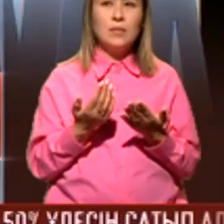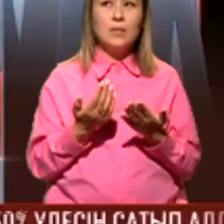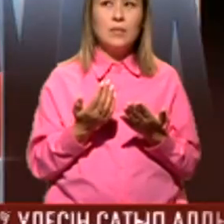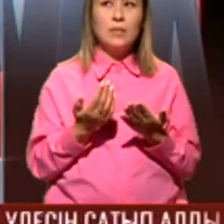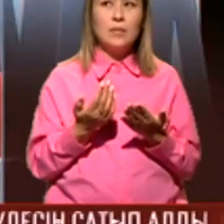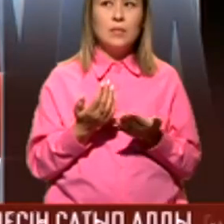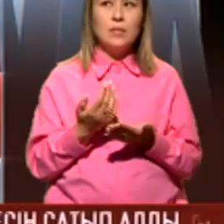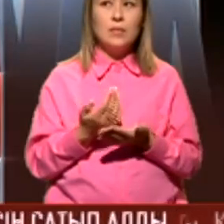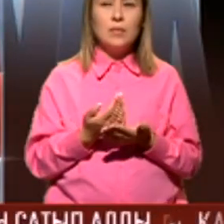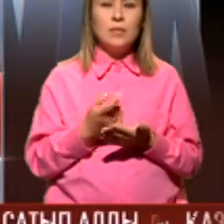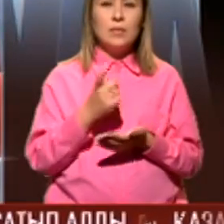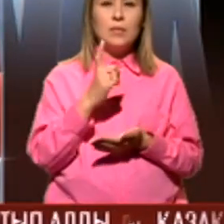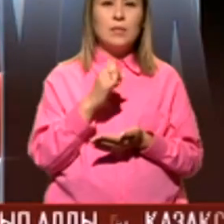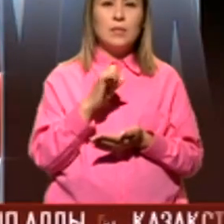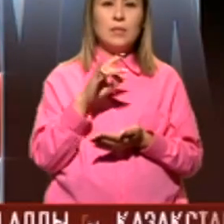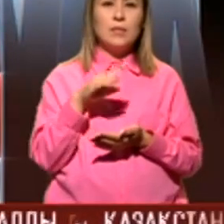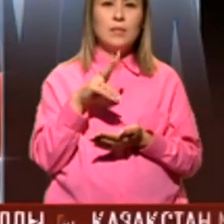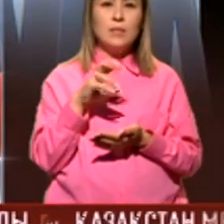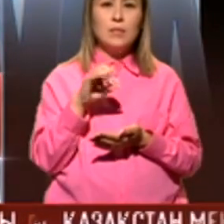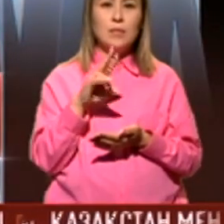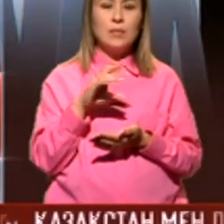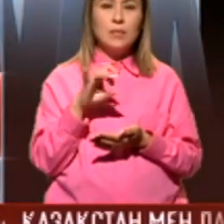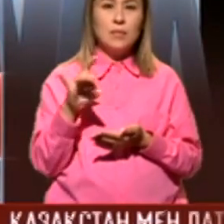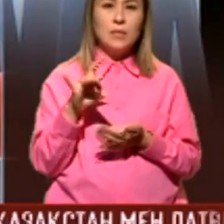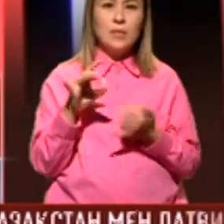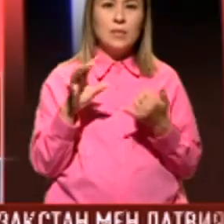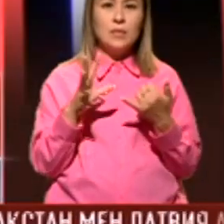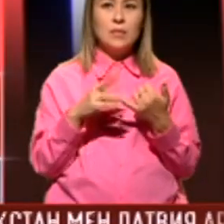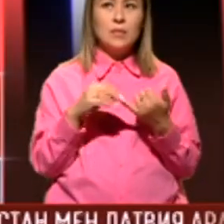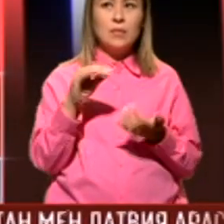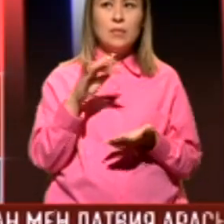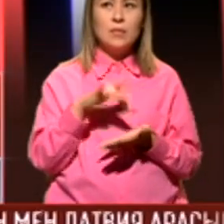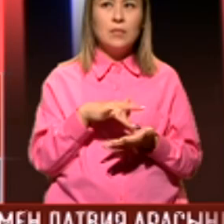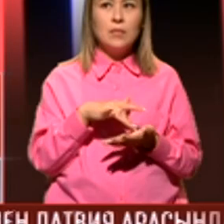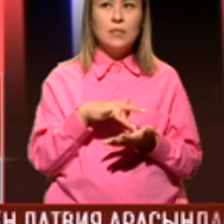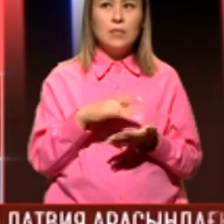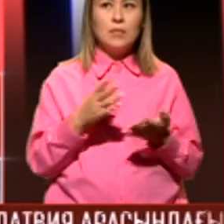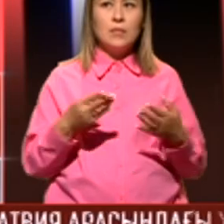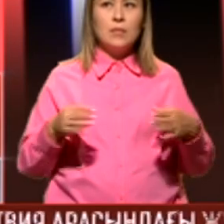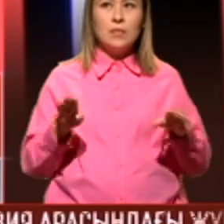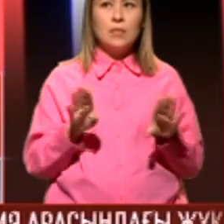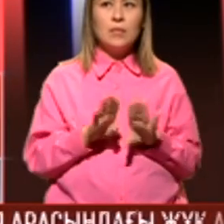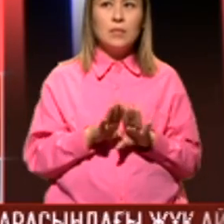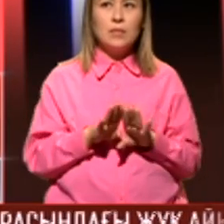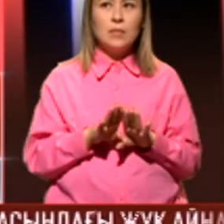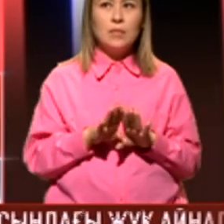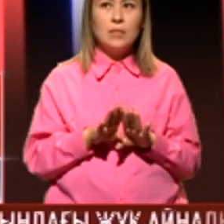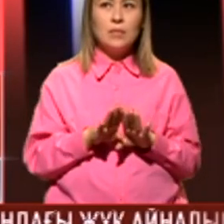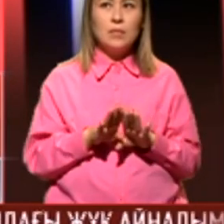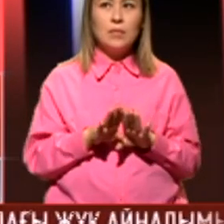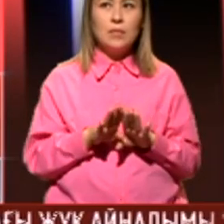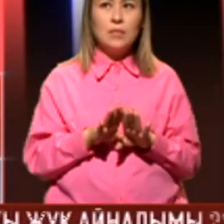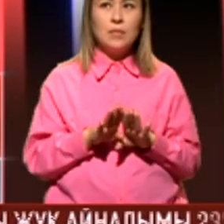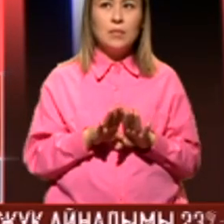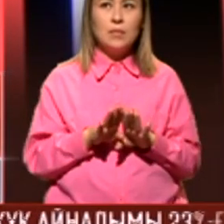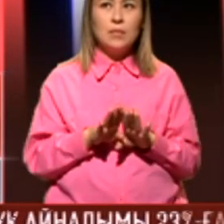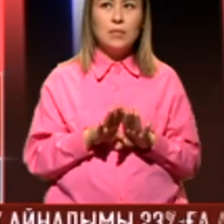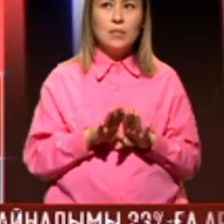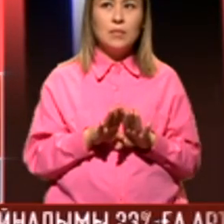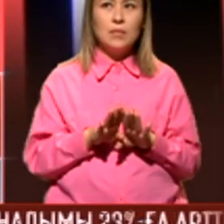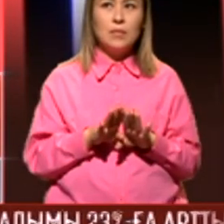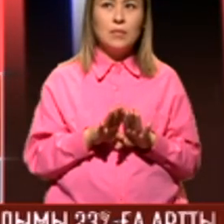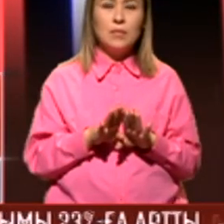Heartland деген, яғни жаңағы жер ортасы деген сияқты. Енді бұл жерде жердің кіндігі деп айтамыз. Сол